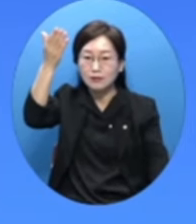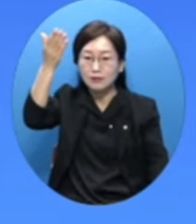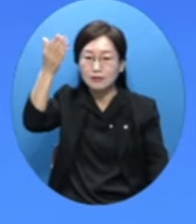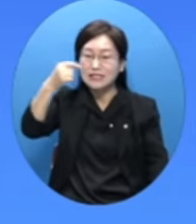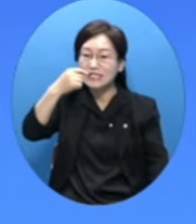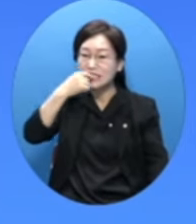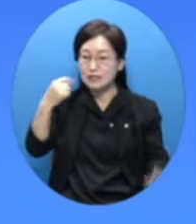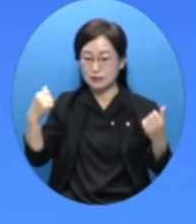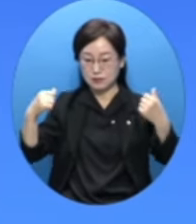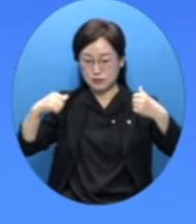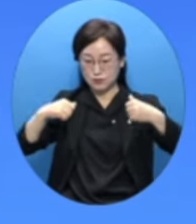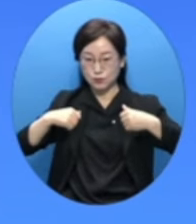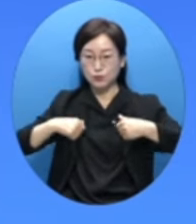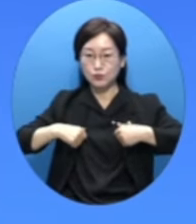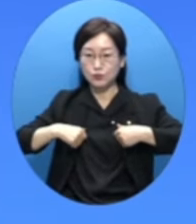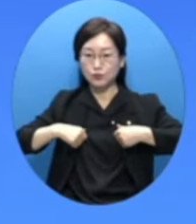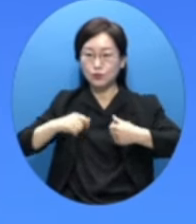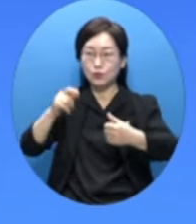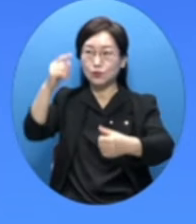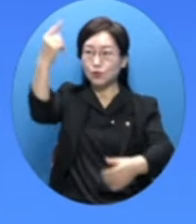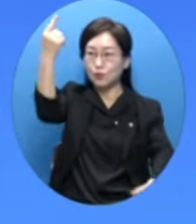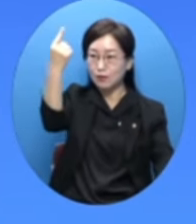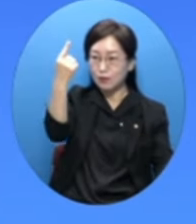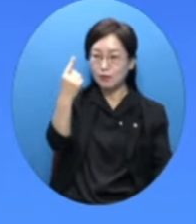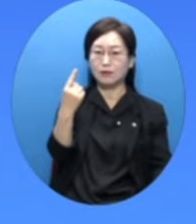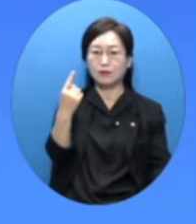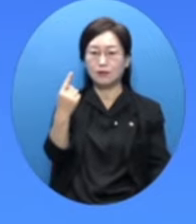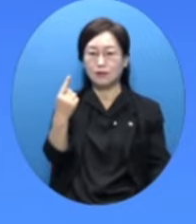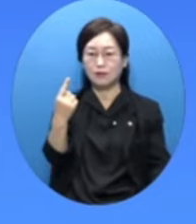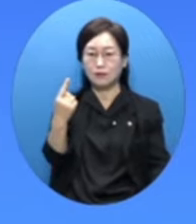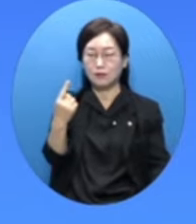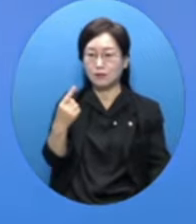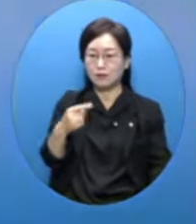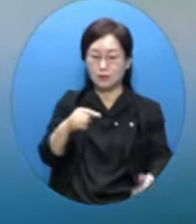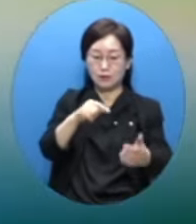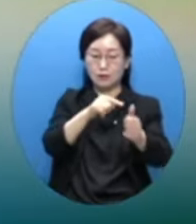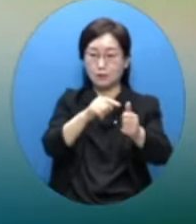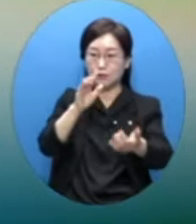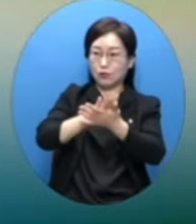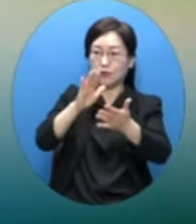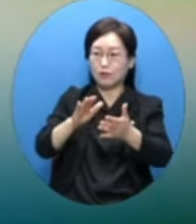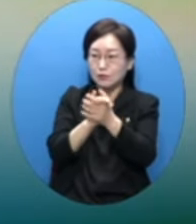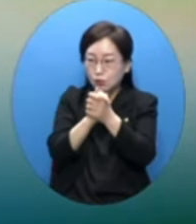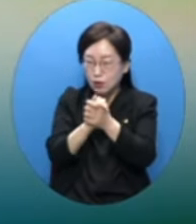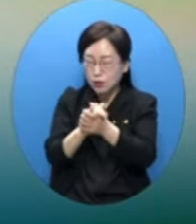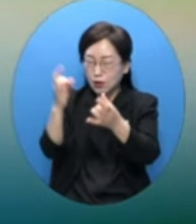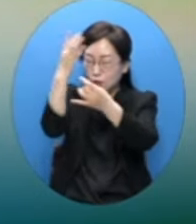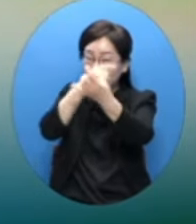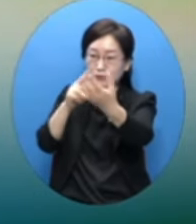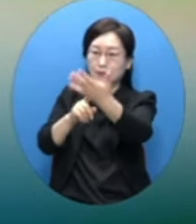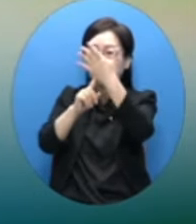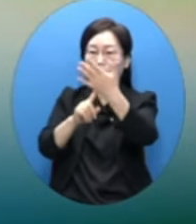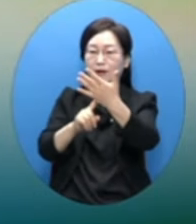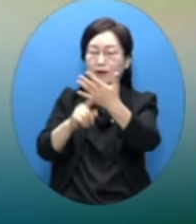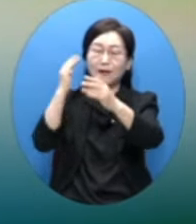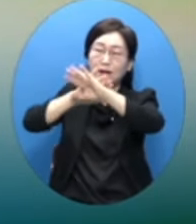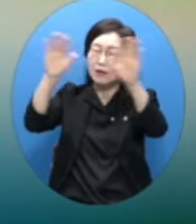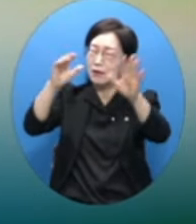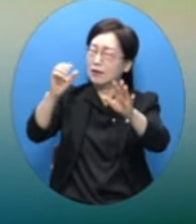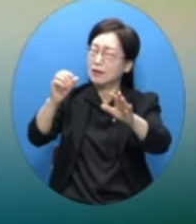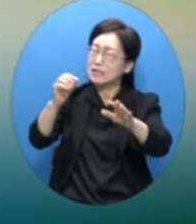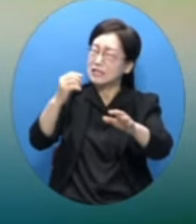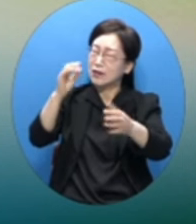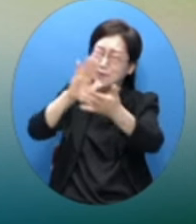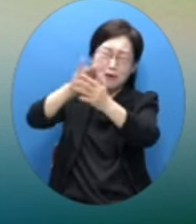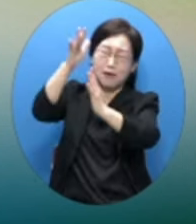흰 옷 입은 분이 나타났습니다. 순간 제 몸이 뜨거워지면서 기도를 드렸는데 환상을 보게 되었습니다. 하늘에 눈부시게 흰 옷을